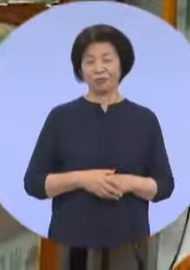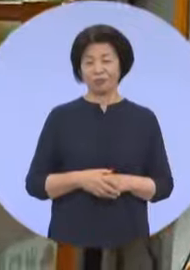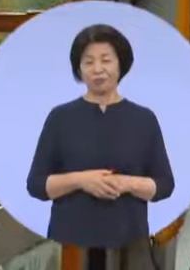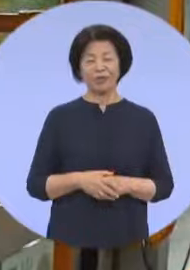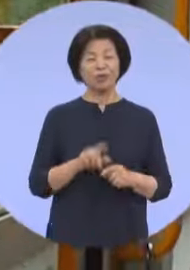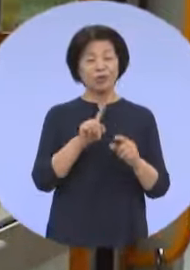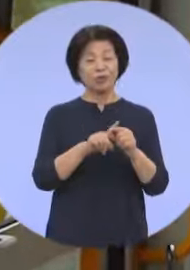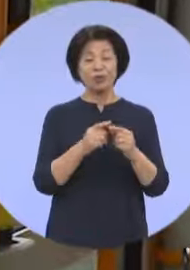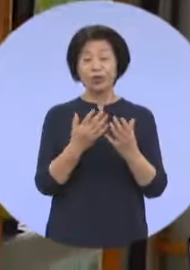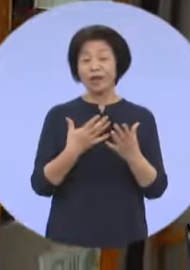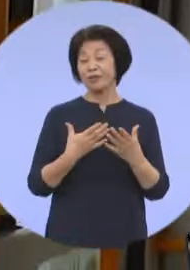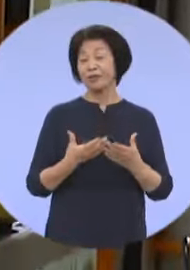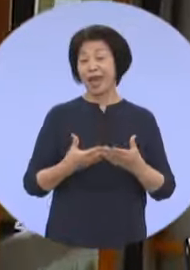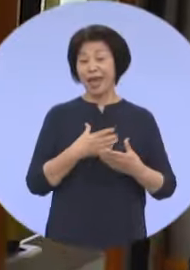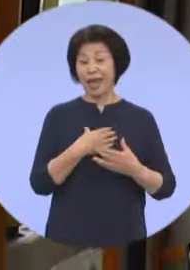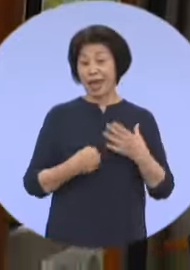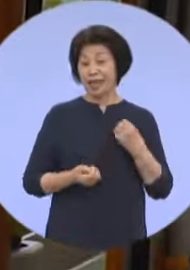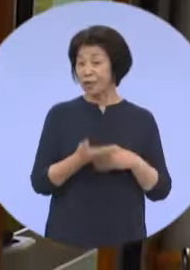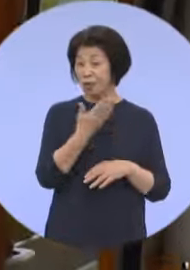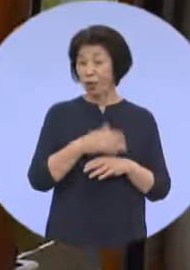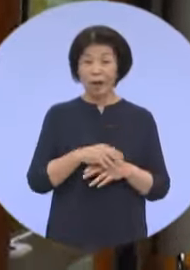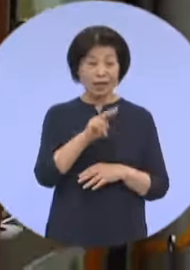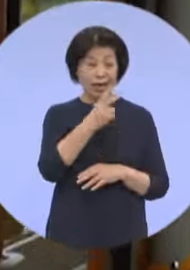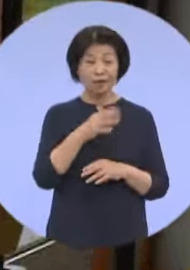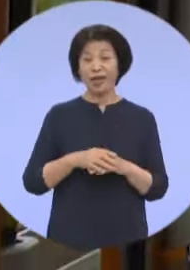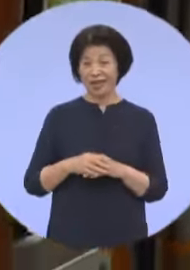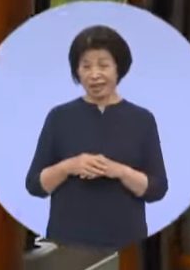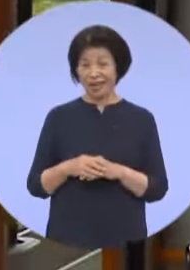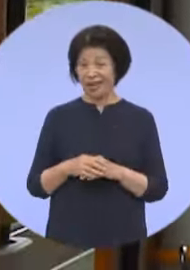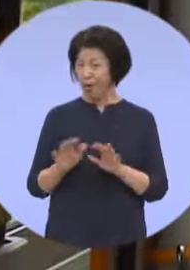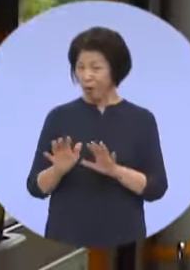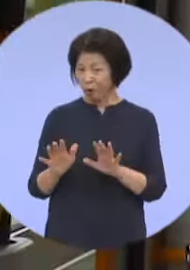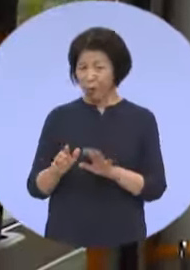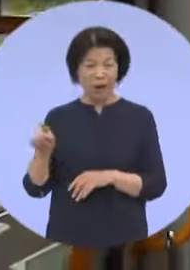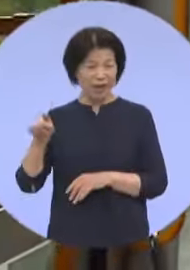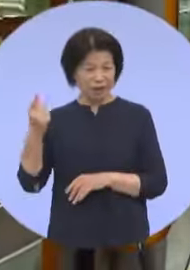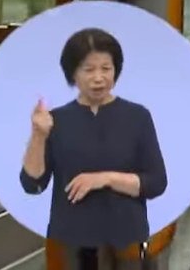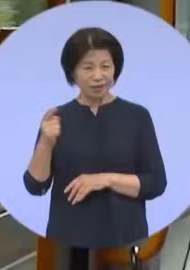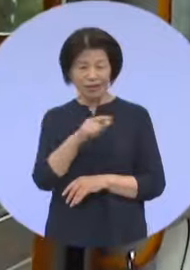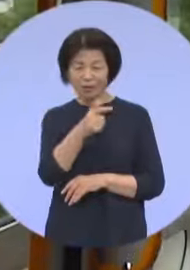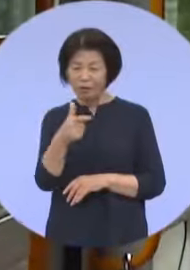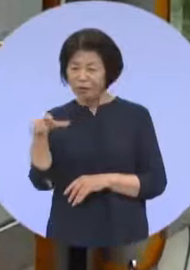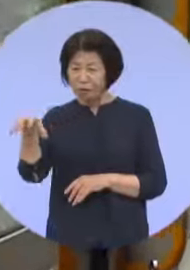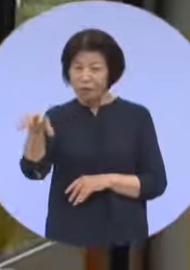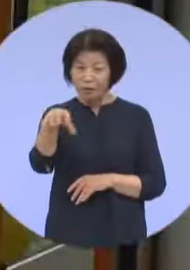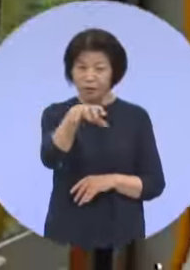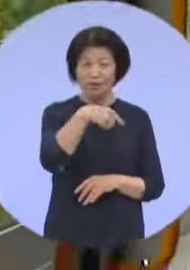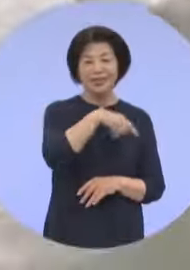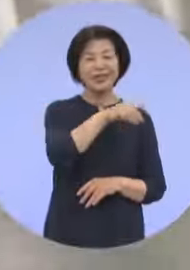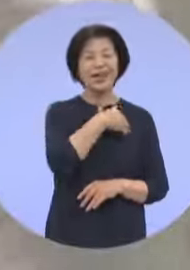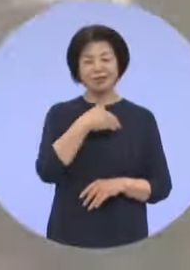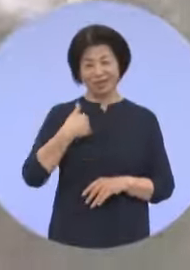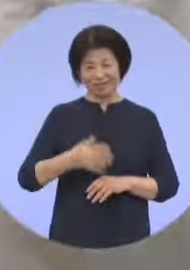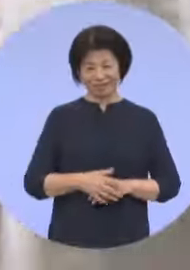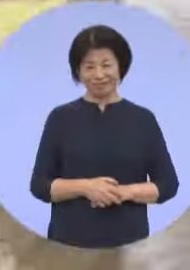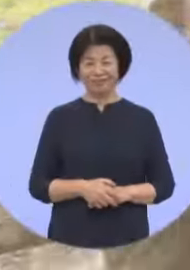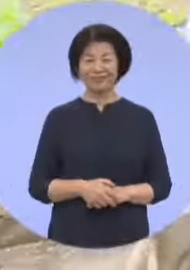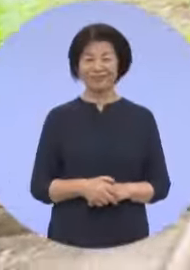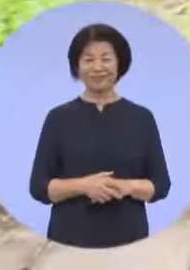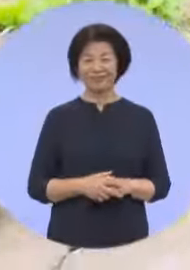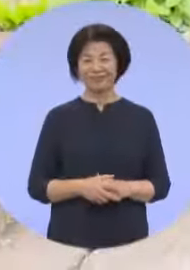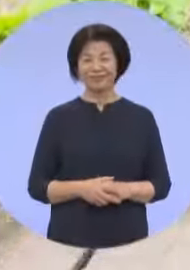上200円、小学生100円でいろいろな場所に行くことができます。